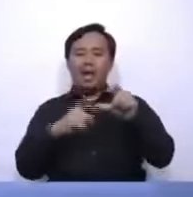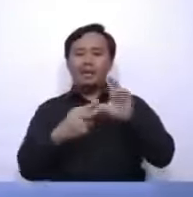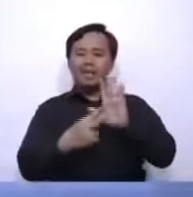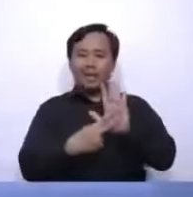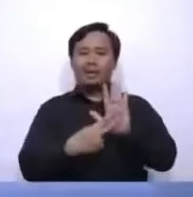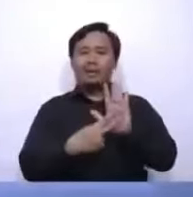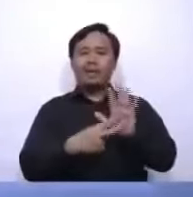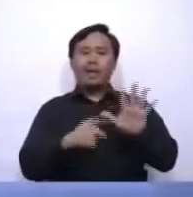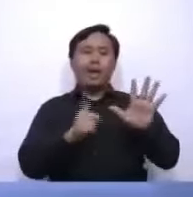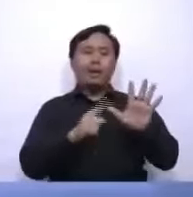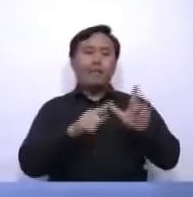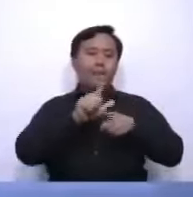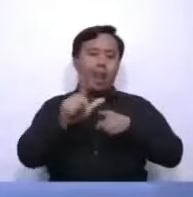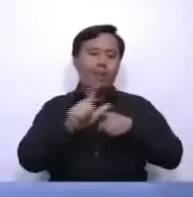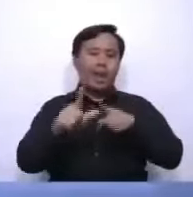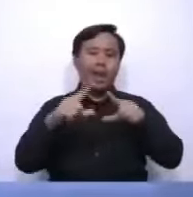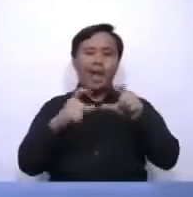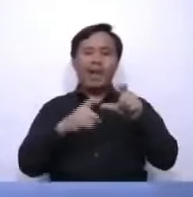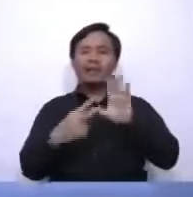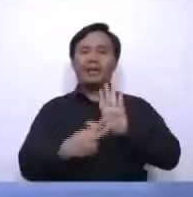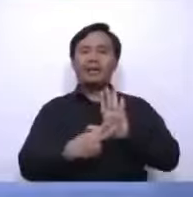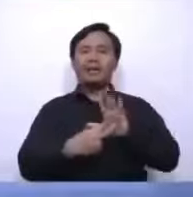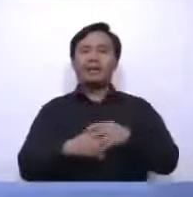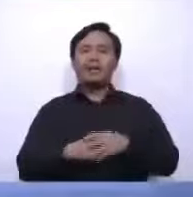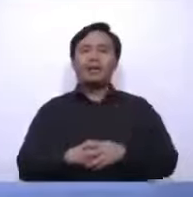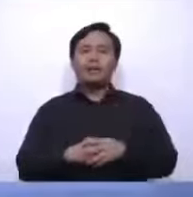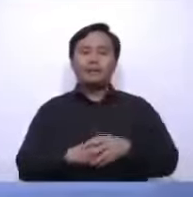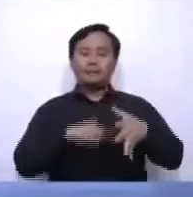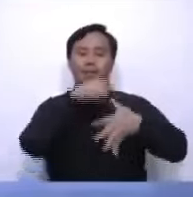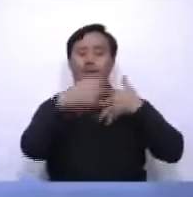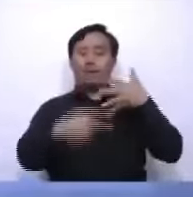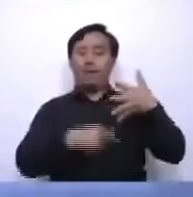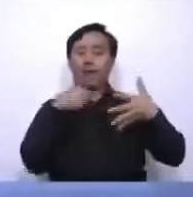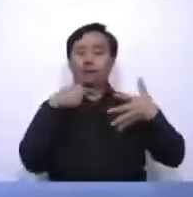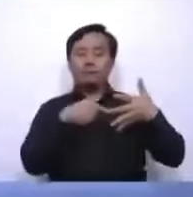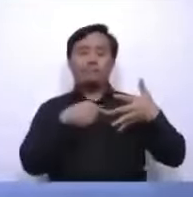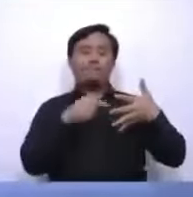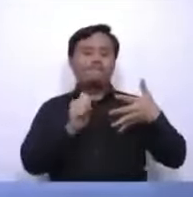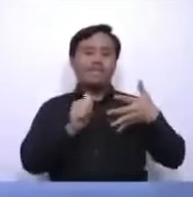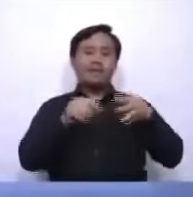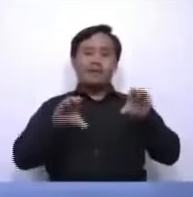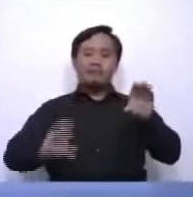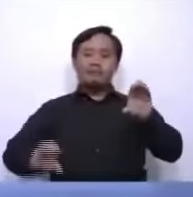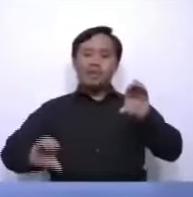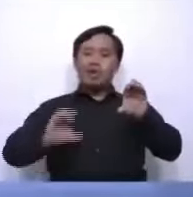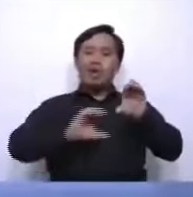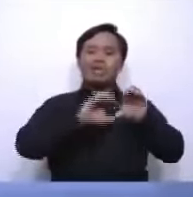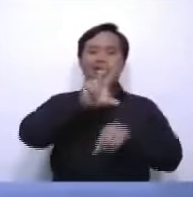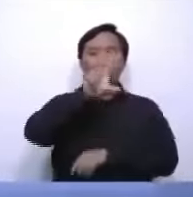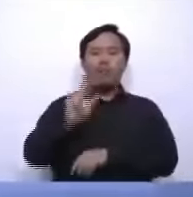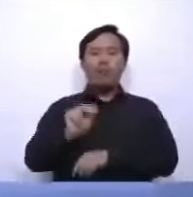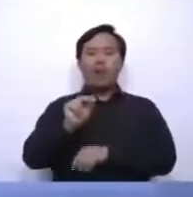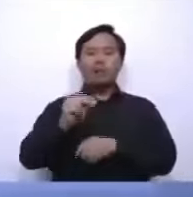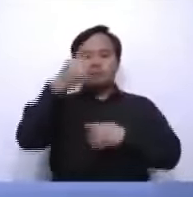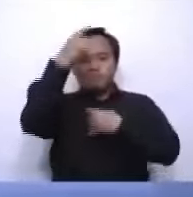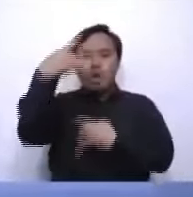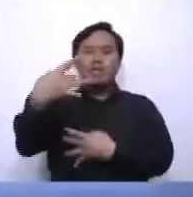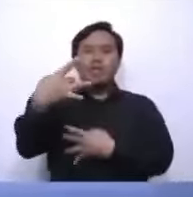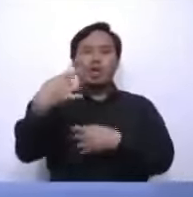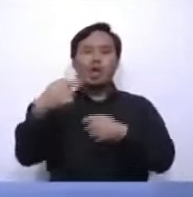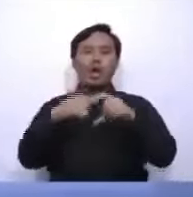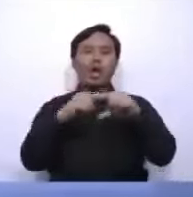dan sertifikasi ASN. Dengan demikian ini akan bisa mewujudkan birokrasi Jawa Barat yang profesional,